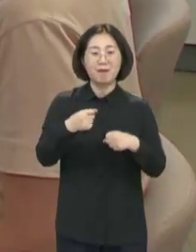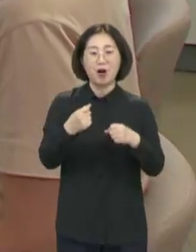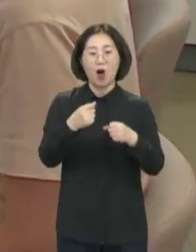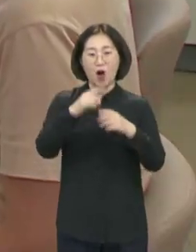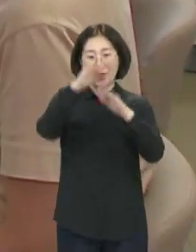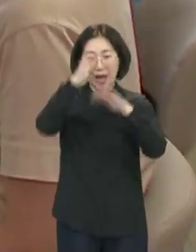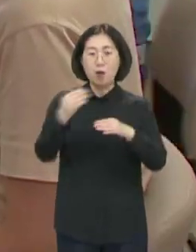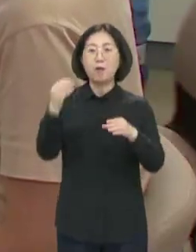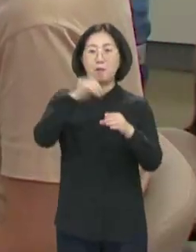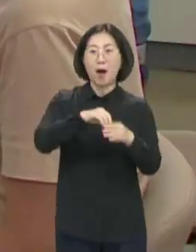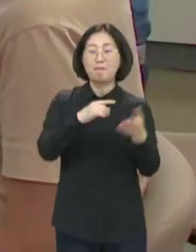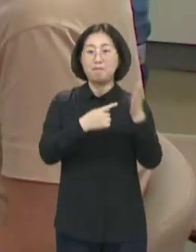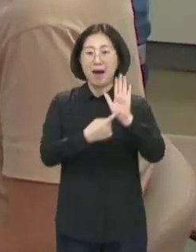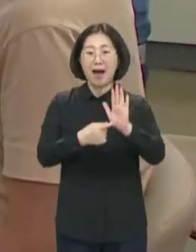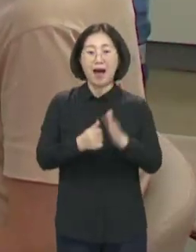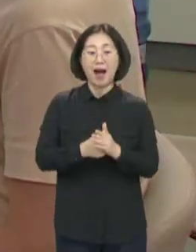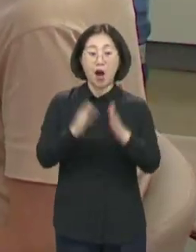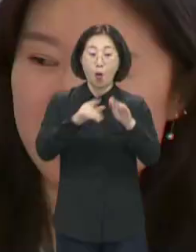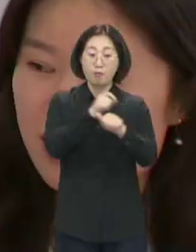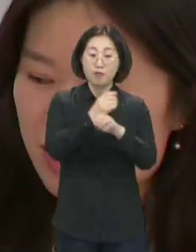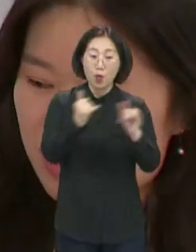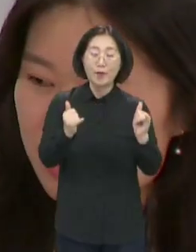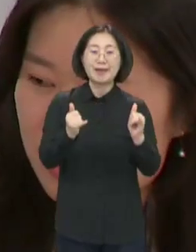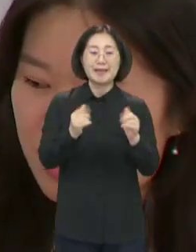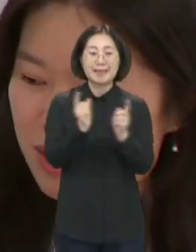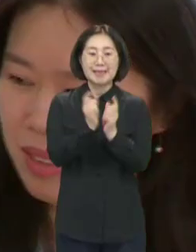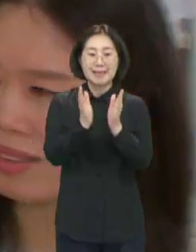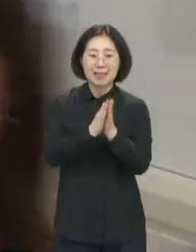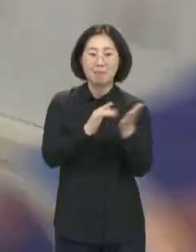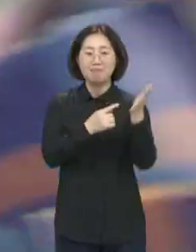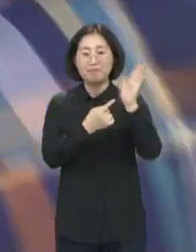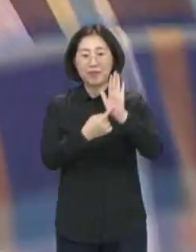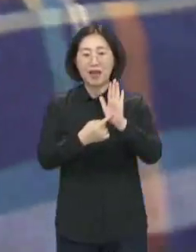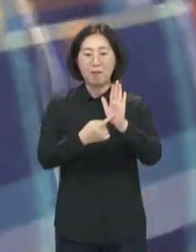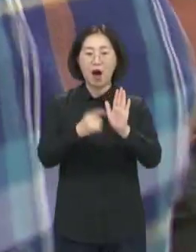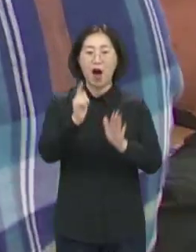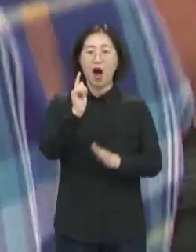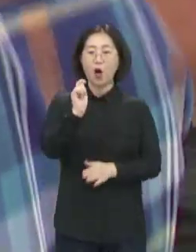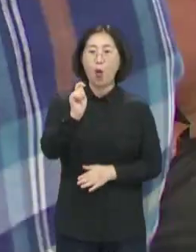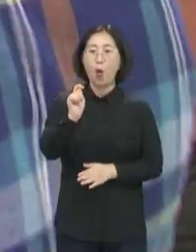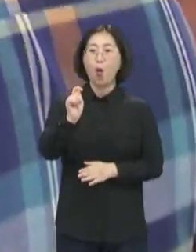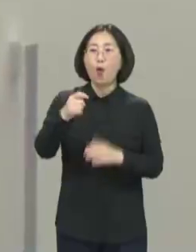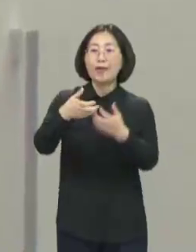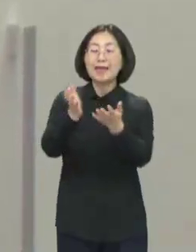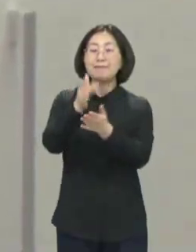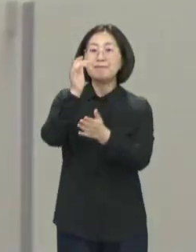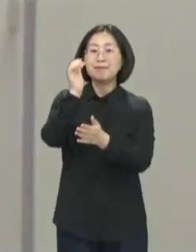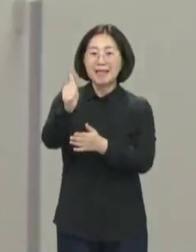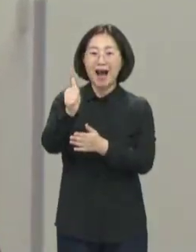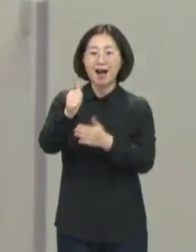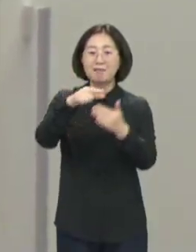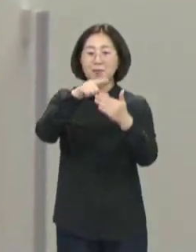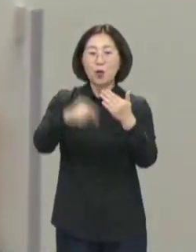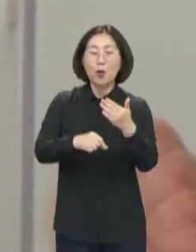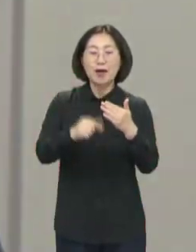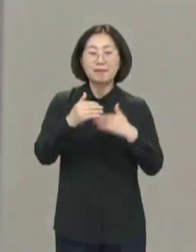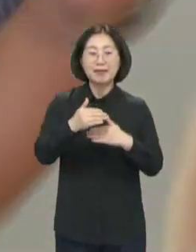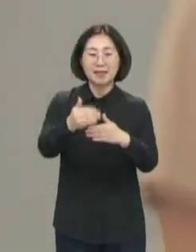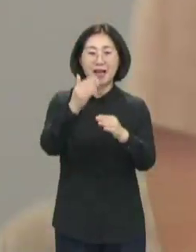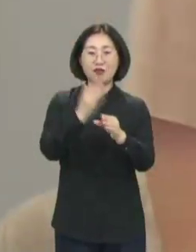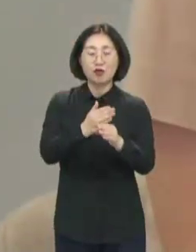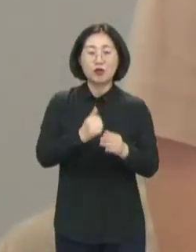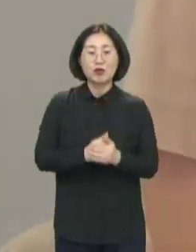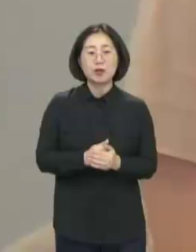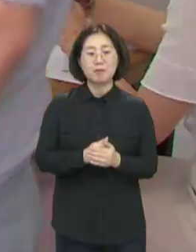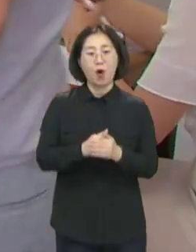지난달부터 홍보 소통팀 소속 공무원들이 직접 출연해 고팀장 콘텐츠를 제작하고 있는데 역사적 기념일이나